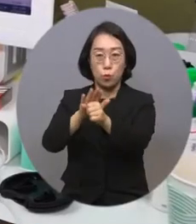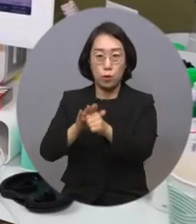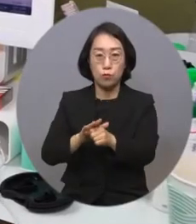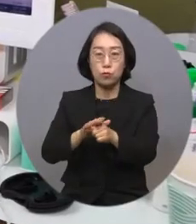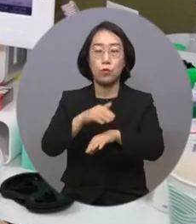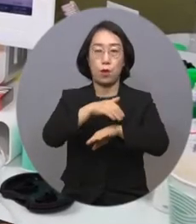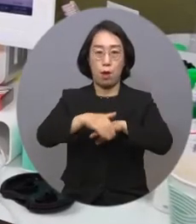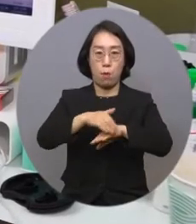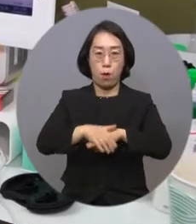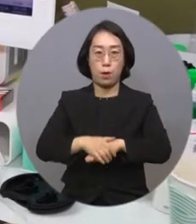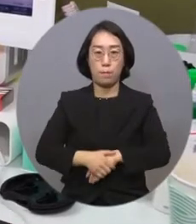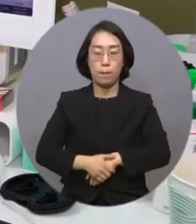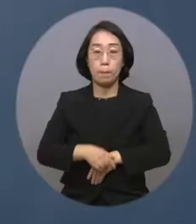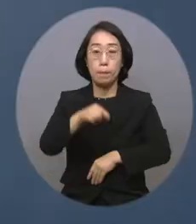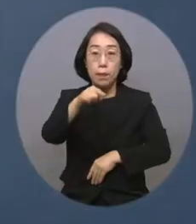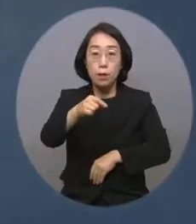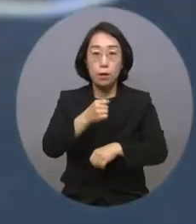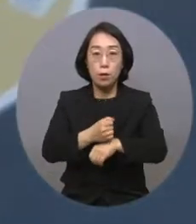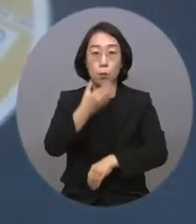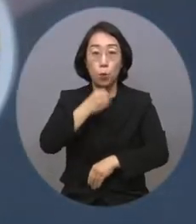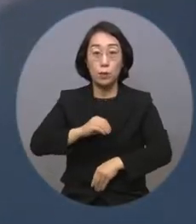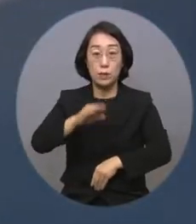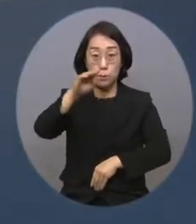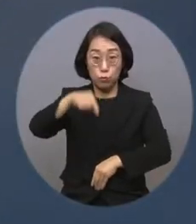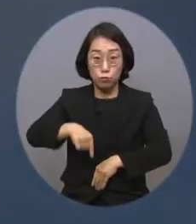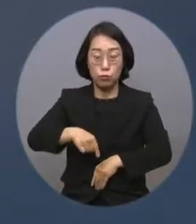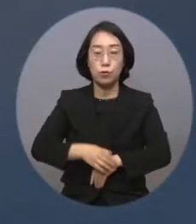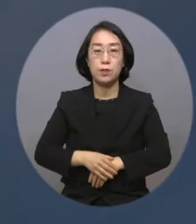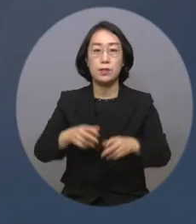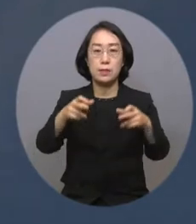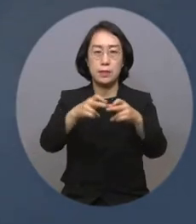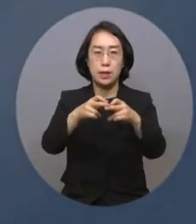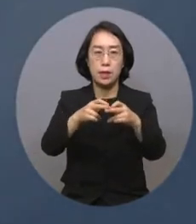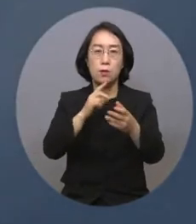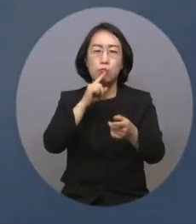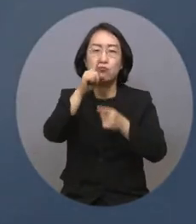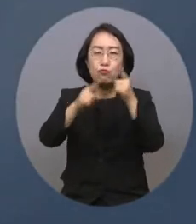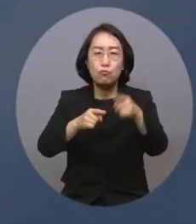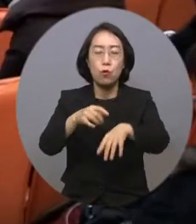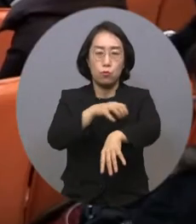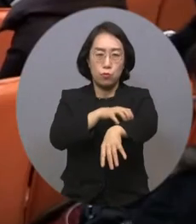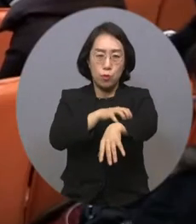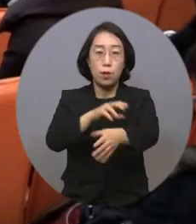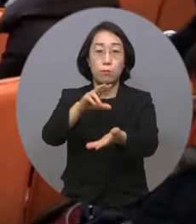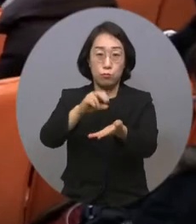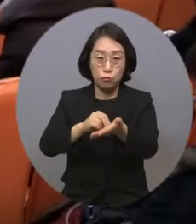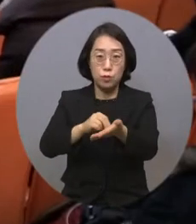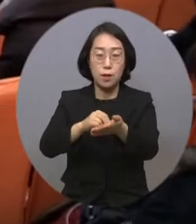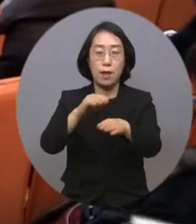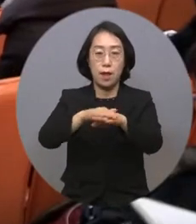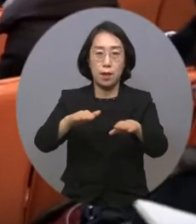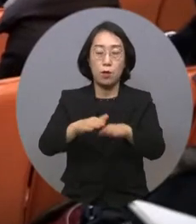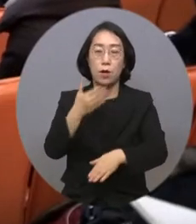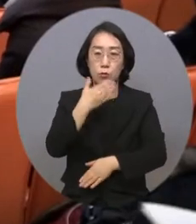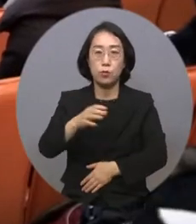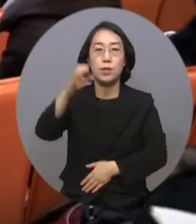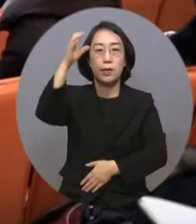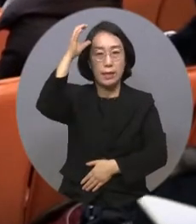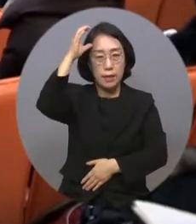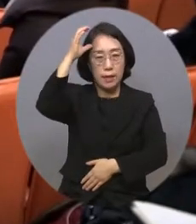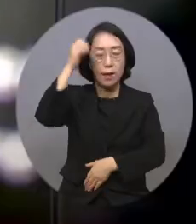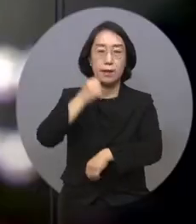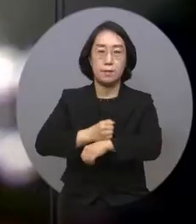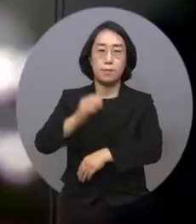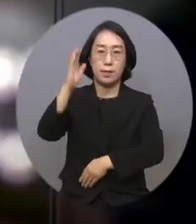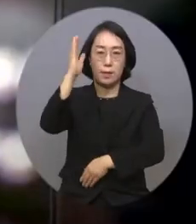계획입니다. 이번 조치에 대해 복지부는 장애인의 민원 처리에 따른 불편을 해소할 수 있을 것으로 기대를